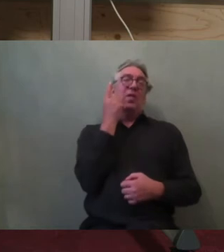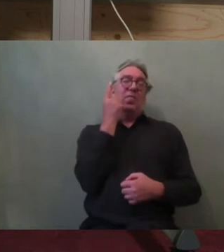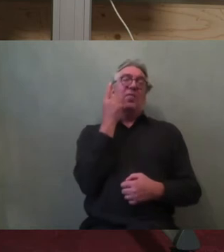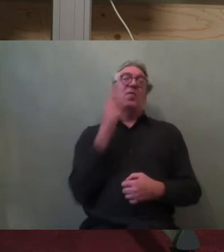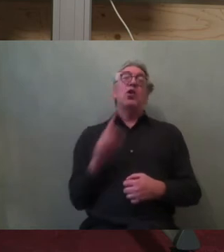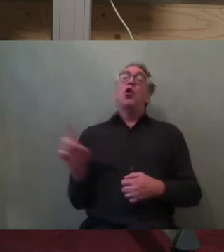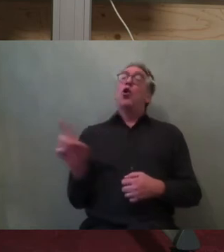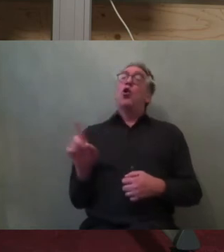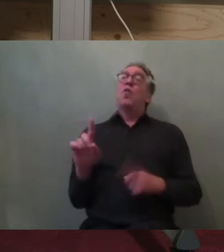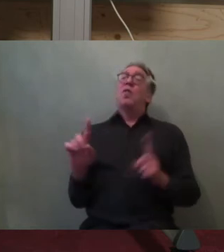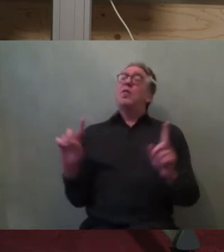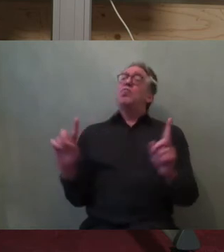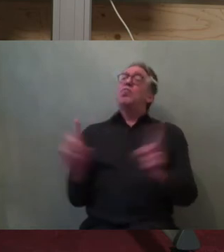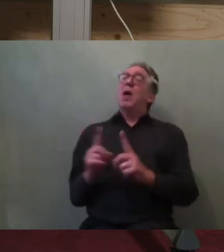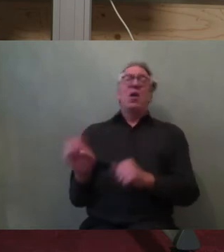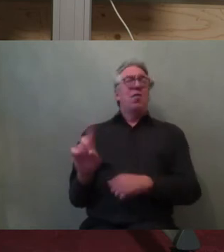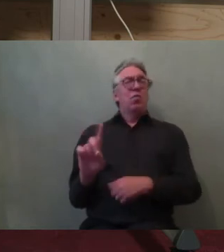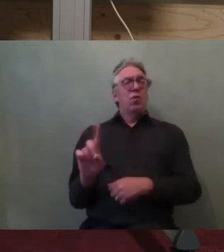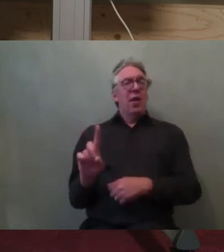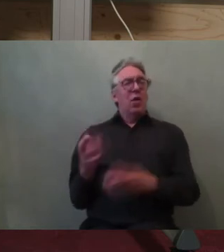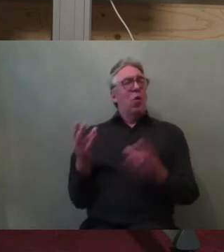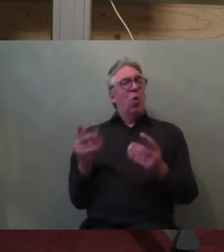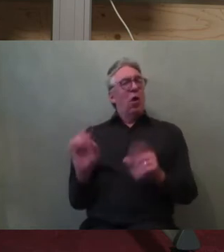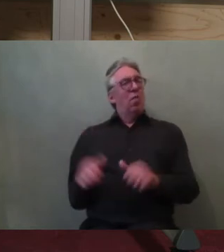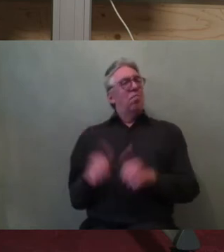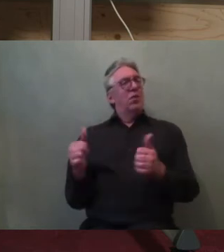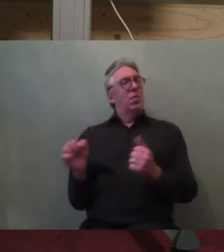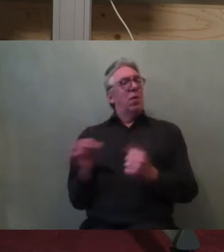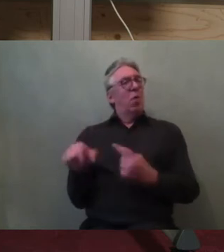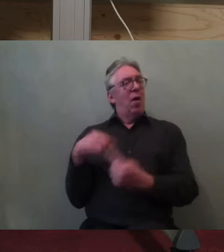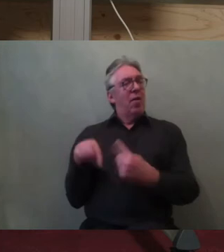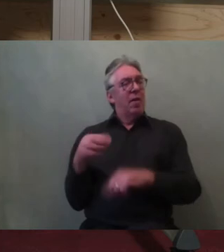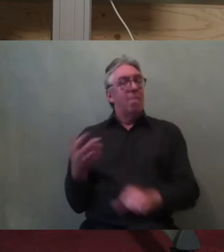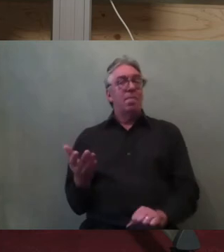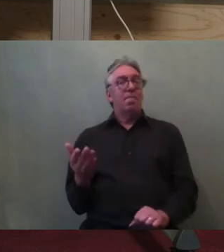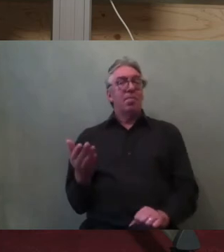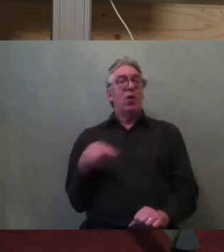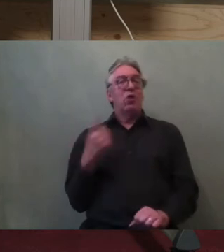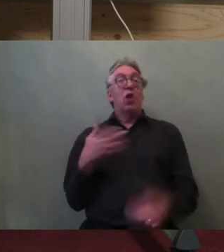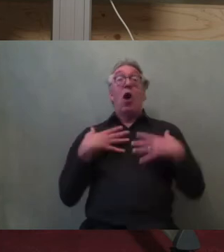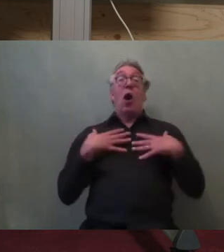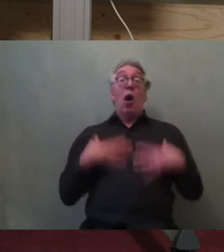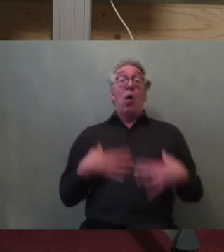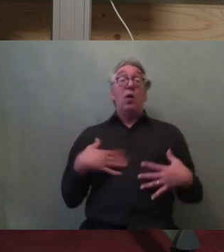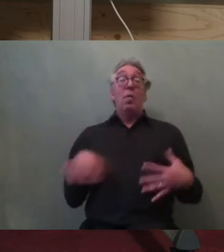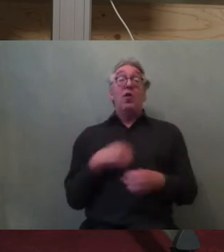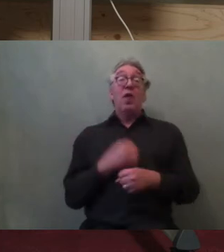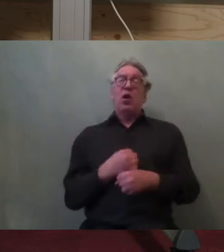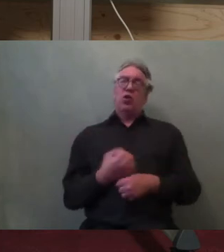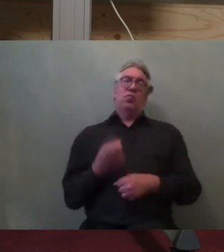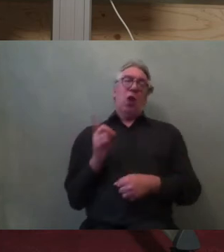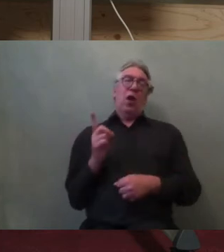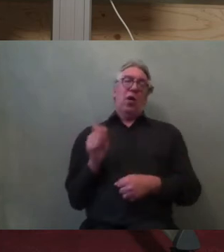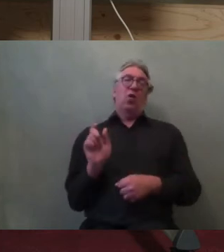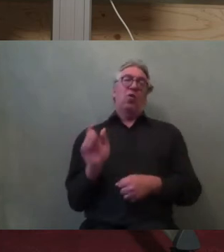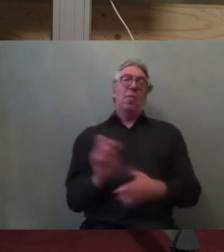nou betekent. En hoe je daar nou het beste mee om kunt gaan. En daarin is bejegening ook een belangrijk thema.